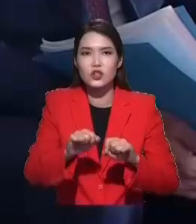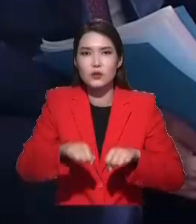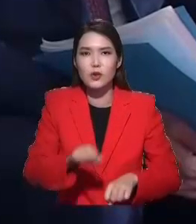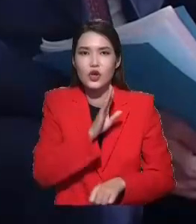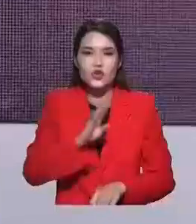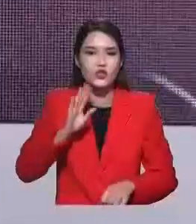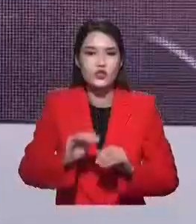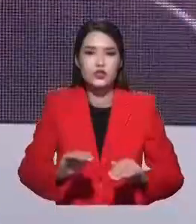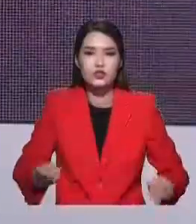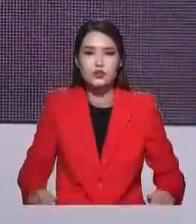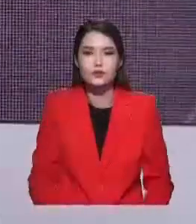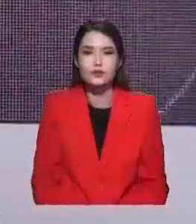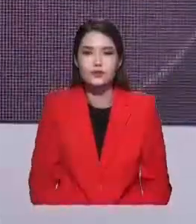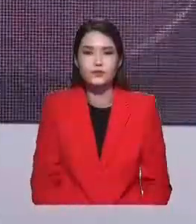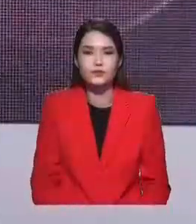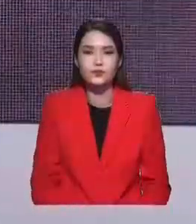детей.